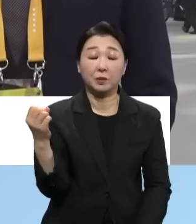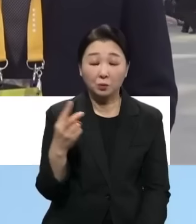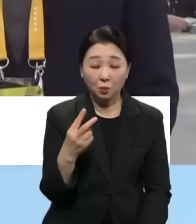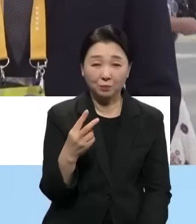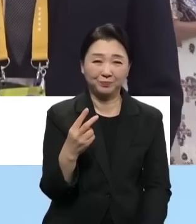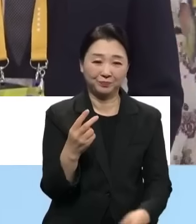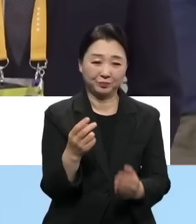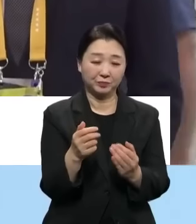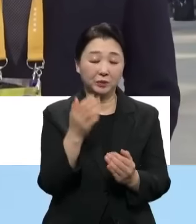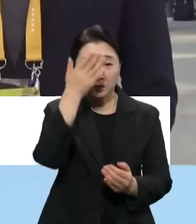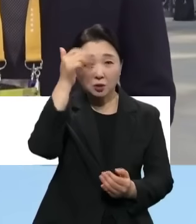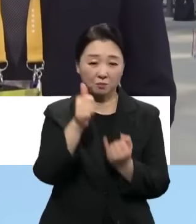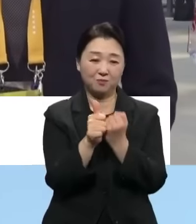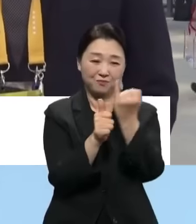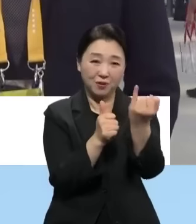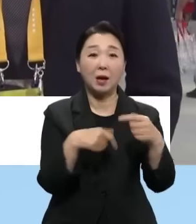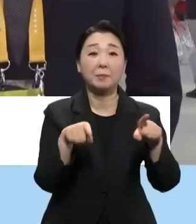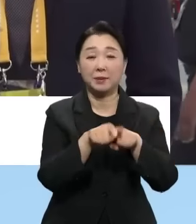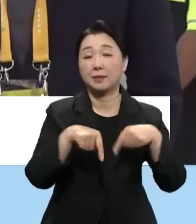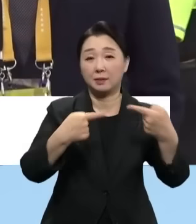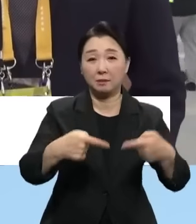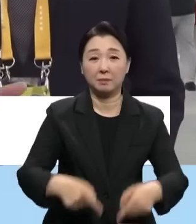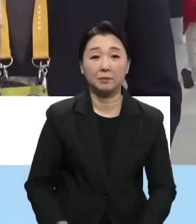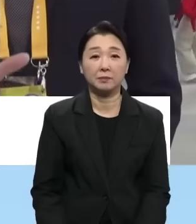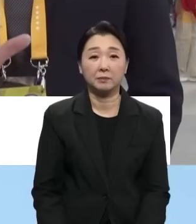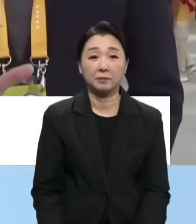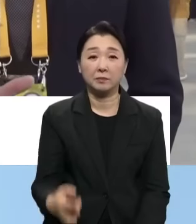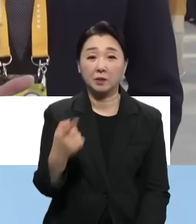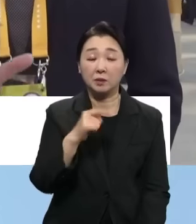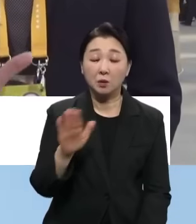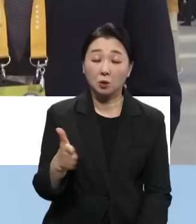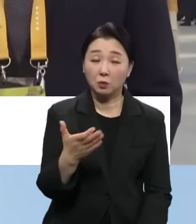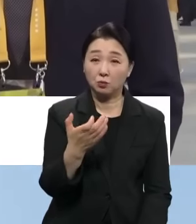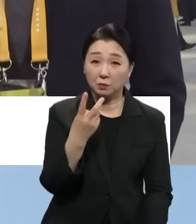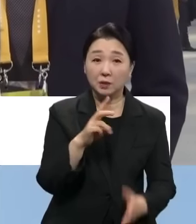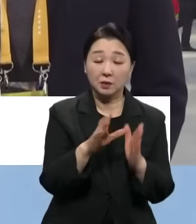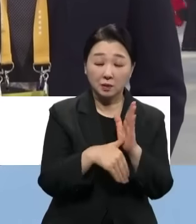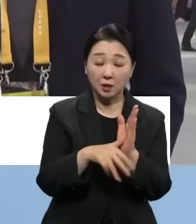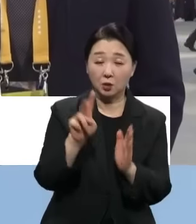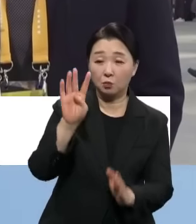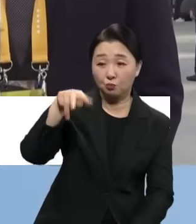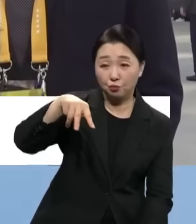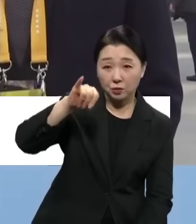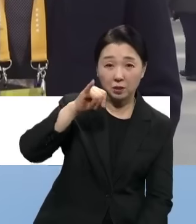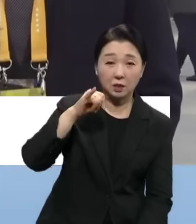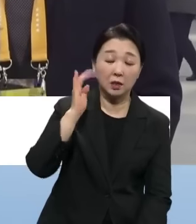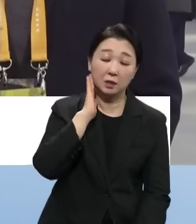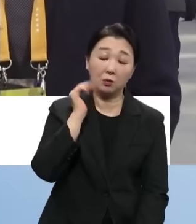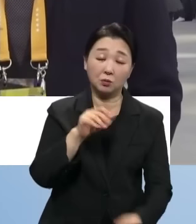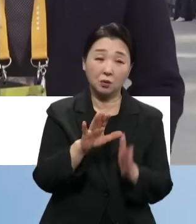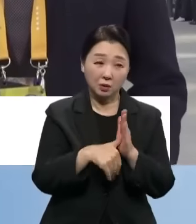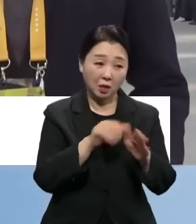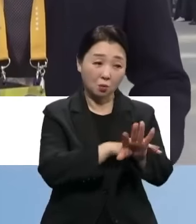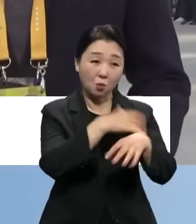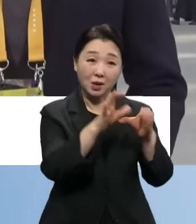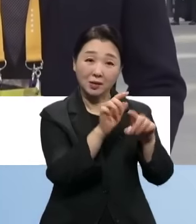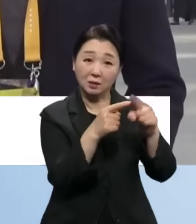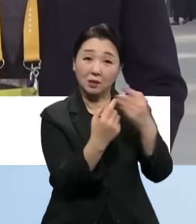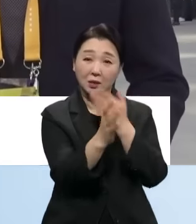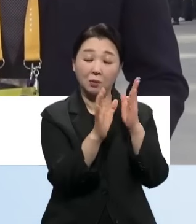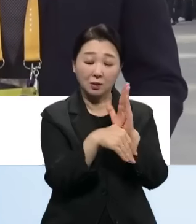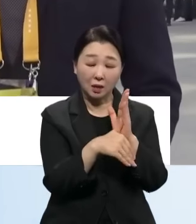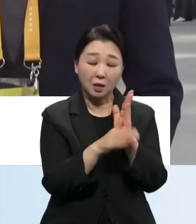멜라니아도 이곳에 참석하기로 했습니다. 다만 1992년 부시 대통령 때부터 공화당 전당대회에서는 후보